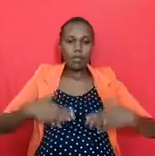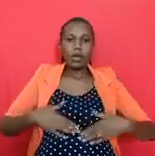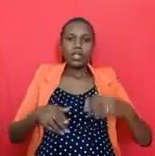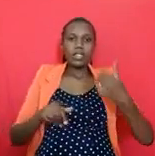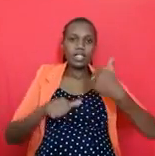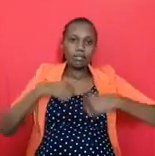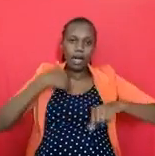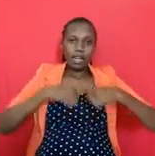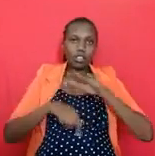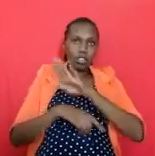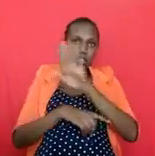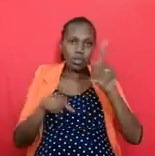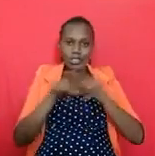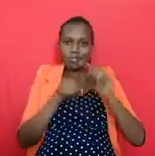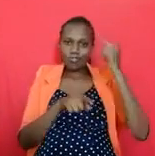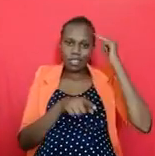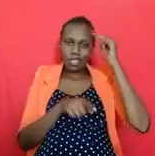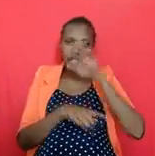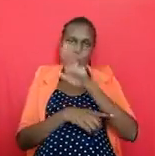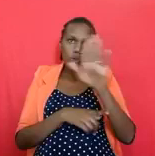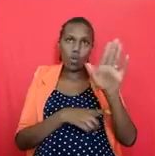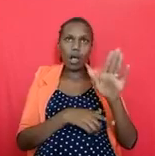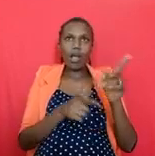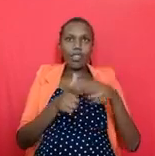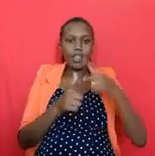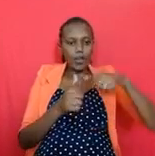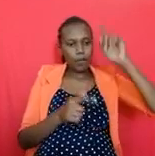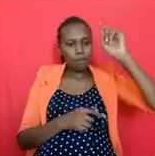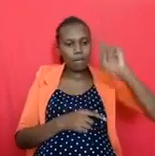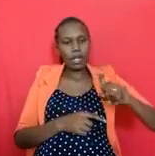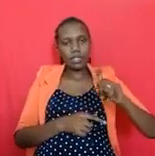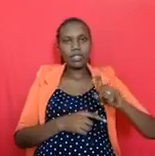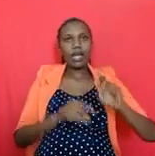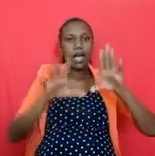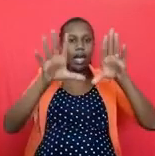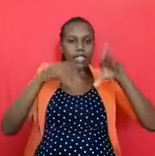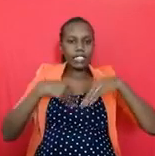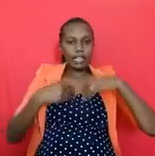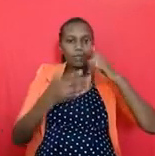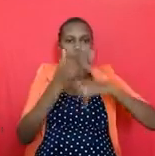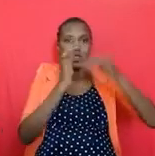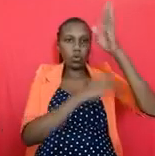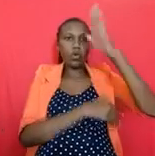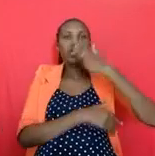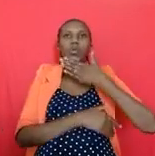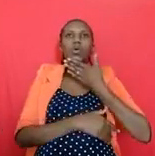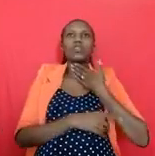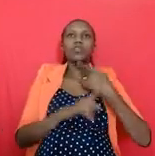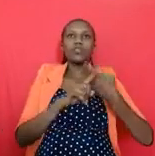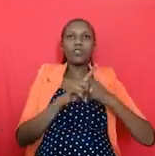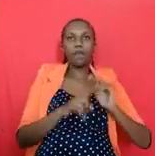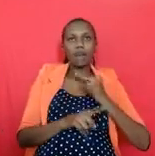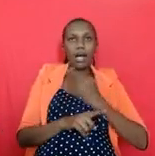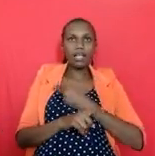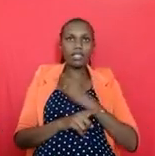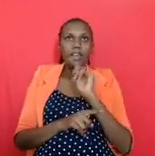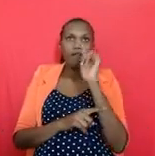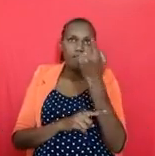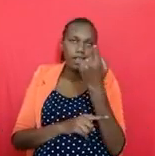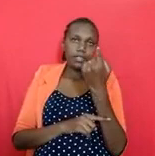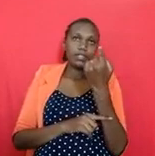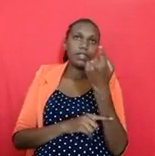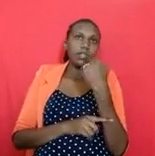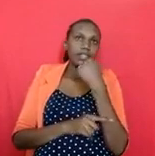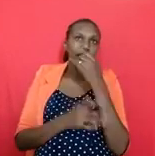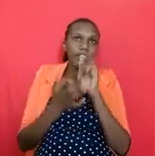mwiciriria waku no muhaka twitikire uria ngai arenda undu wa mbere uria